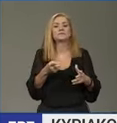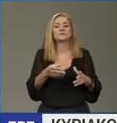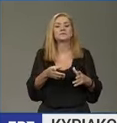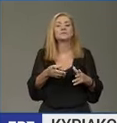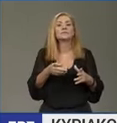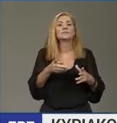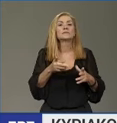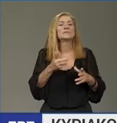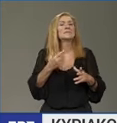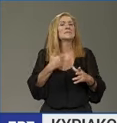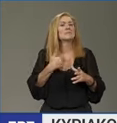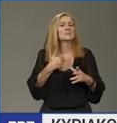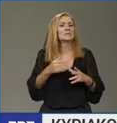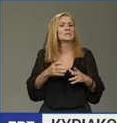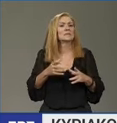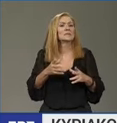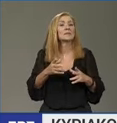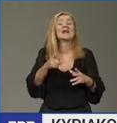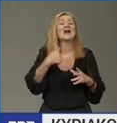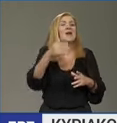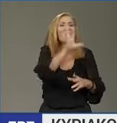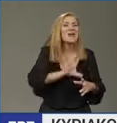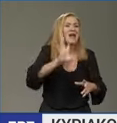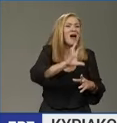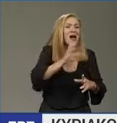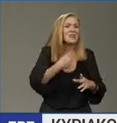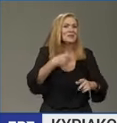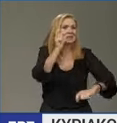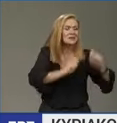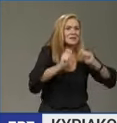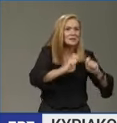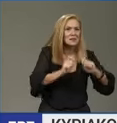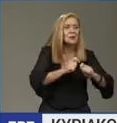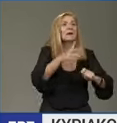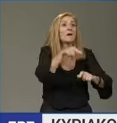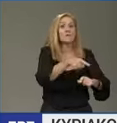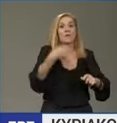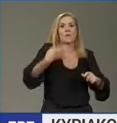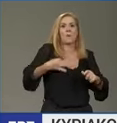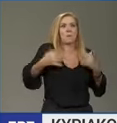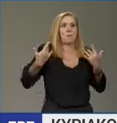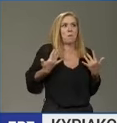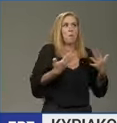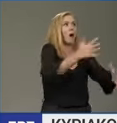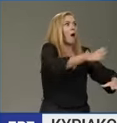Η παρέμβαση που κάνουμε στη ΔΕΘ, δημιουργία δηλαδή ενός μεγάλου πάρκου σε συνδυασμό με